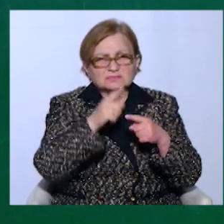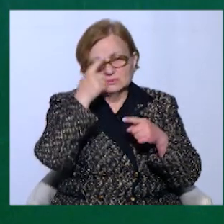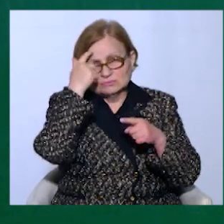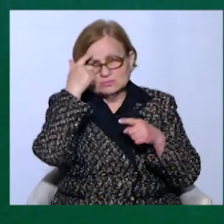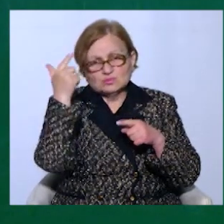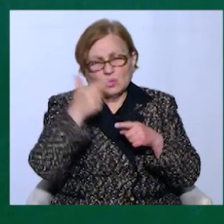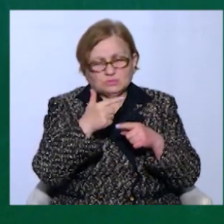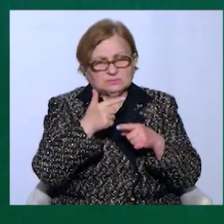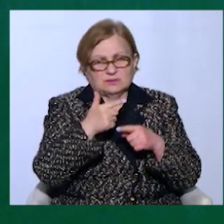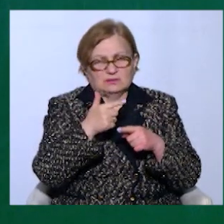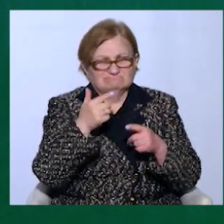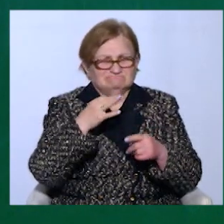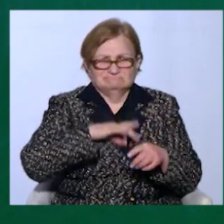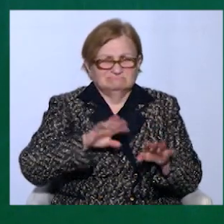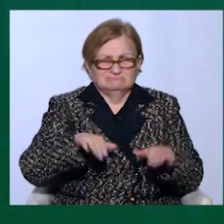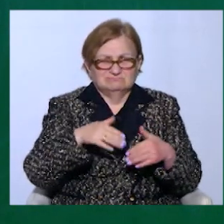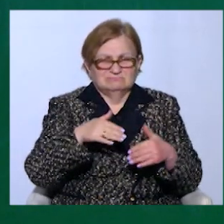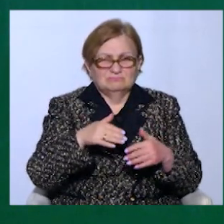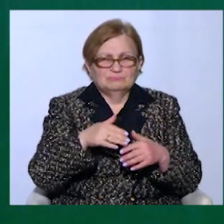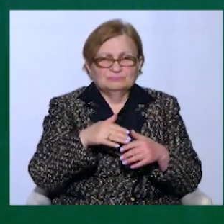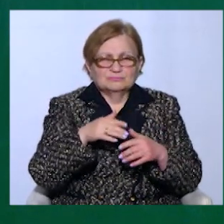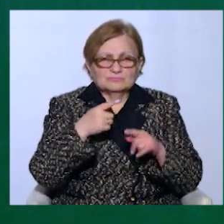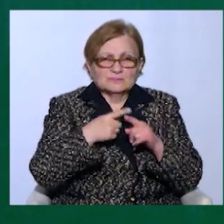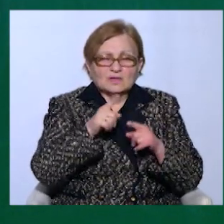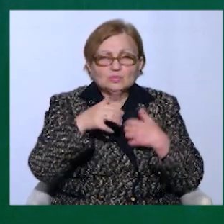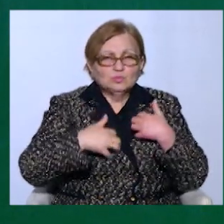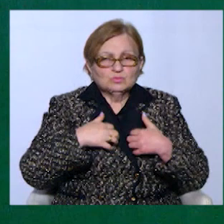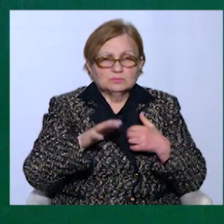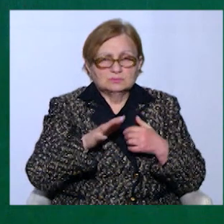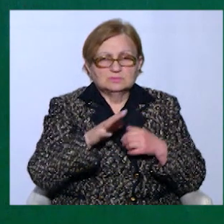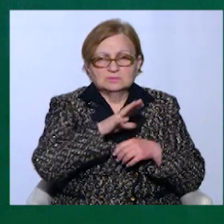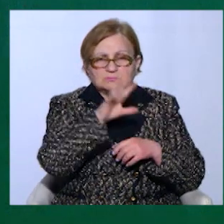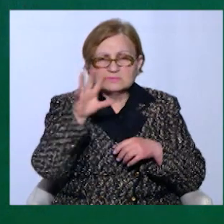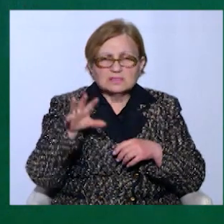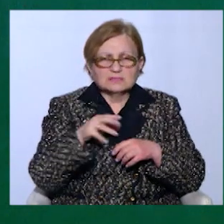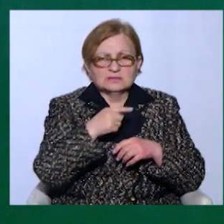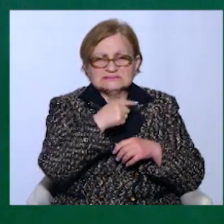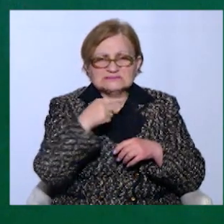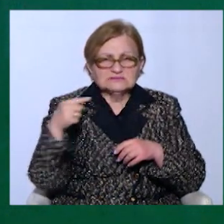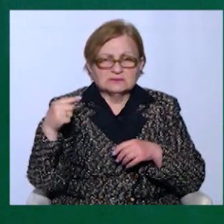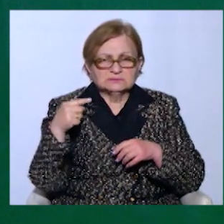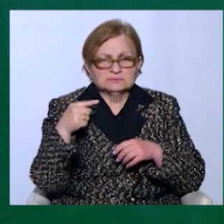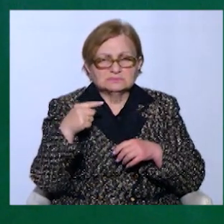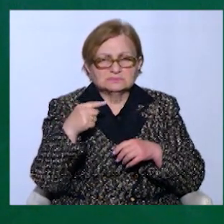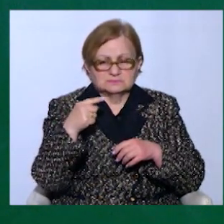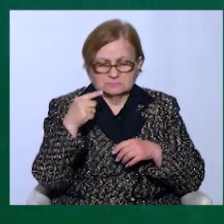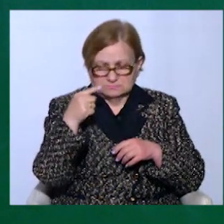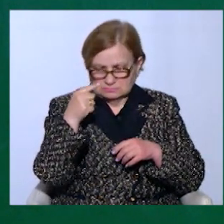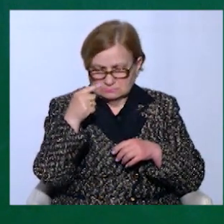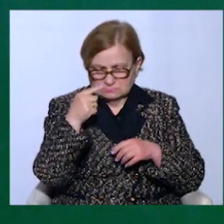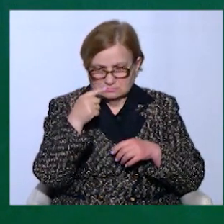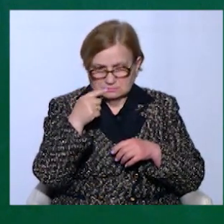ამიტომ ნუიჩქარებთ. ამიტომ ჩავკირკიტებ მე ამ წილაც, რომ თლიანად ეს იყოს წილადი ისეთ